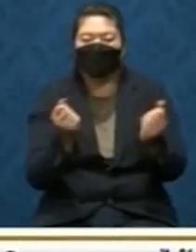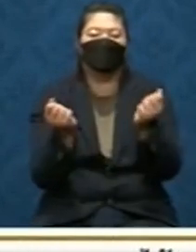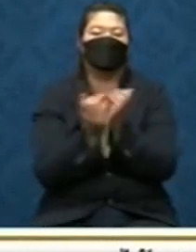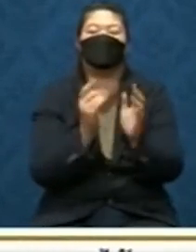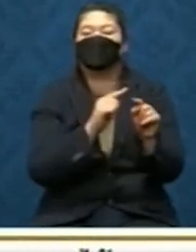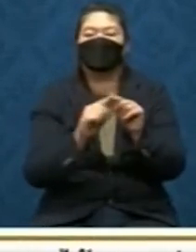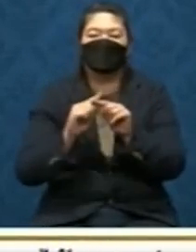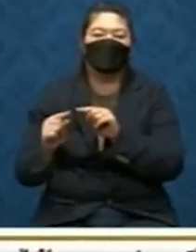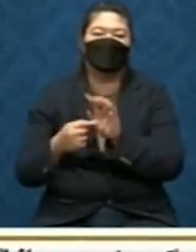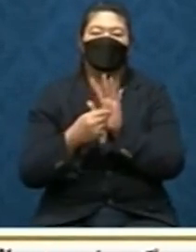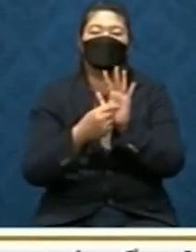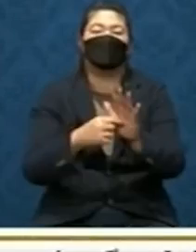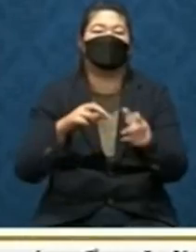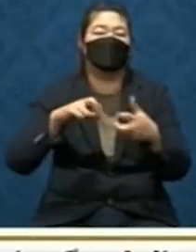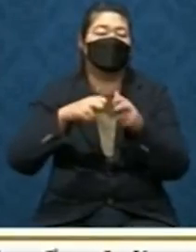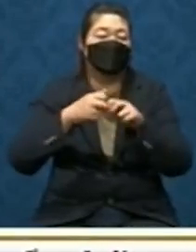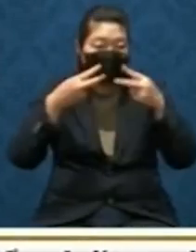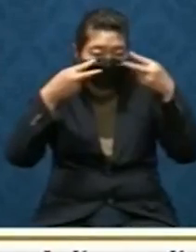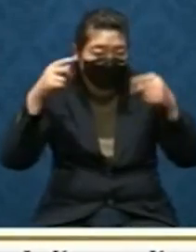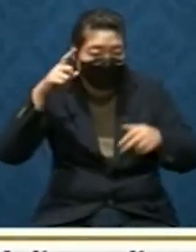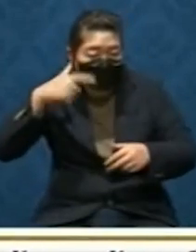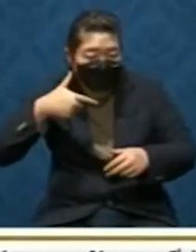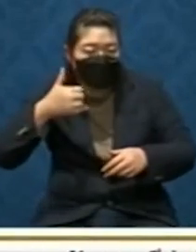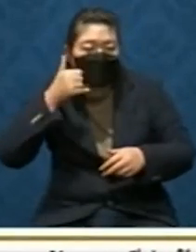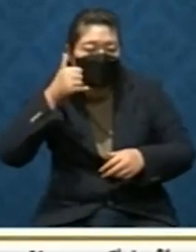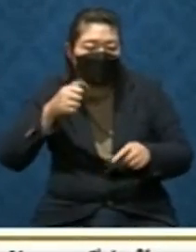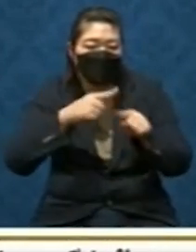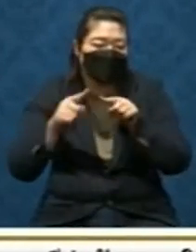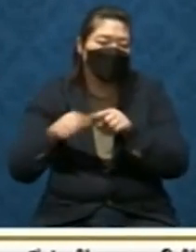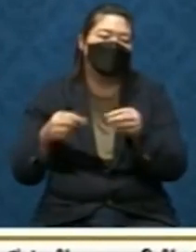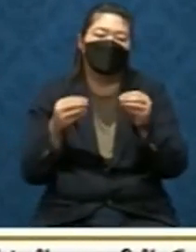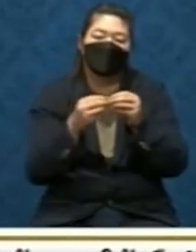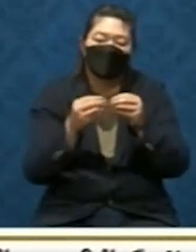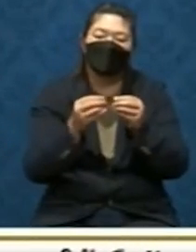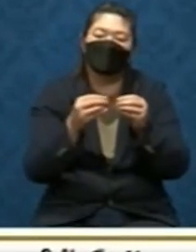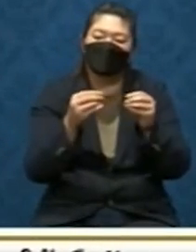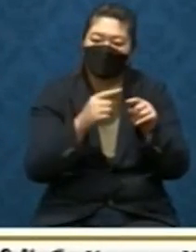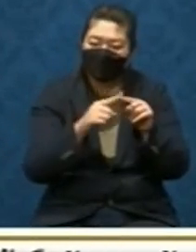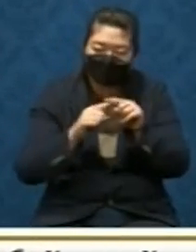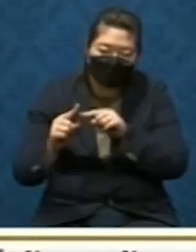จริงๆอย่างเช่นพวก CallCenterที่ผ่านมายังพวกสแกมเมอร์ที่มันผ่านมาพวกพนันออนไลน์ที่ผ่านมา